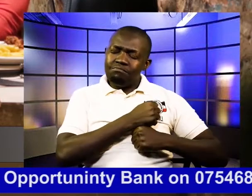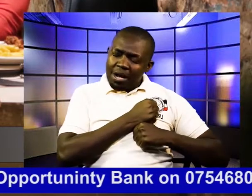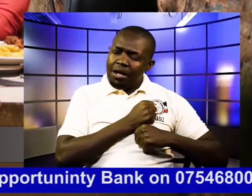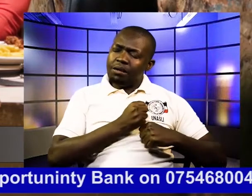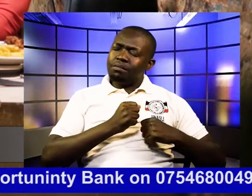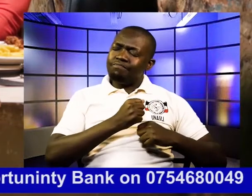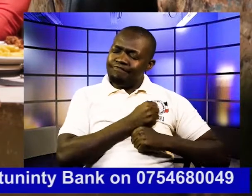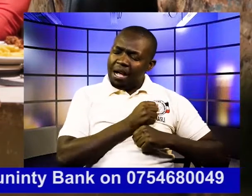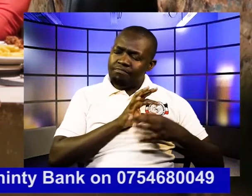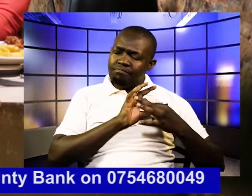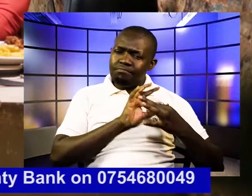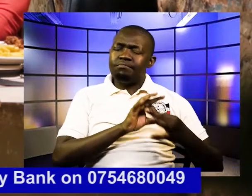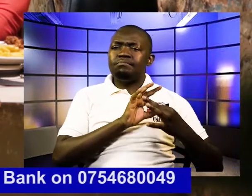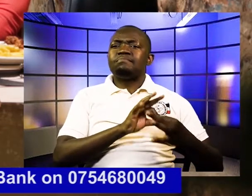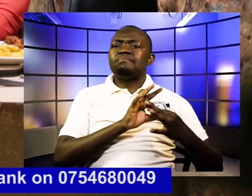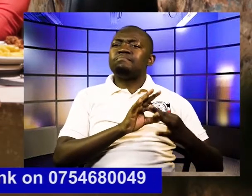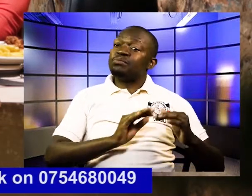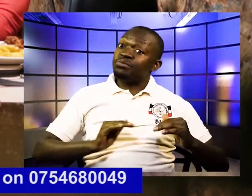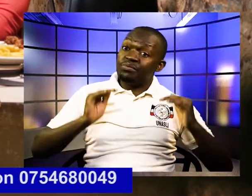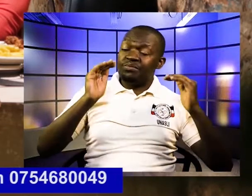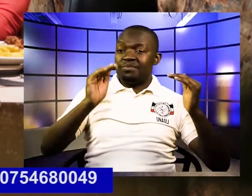Haji kakasa.